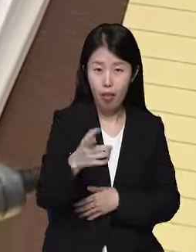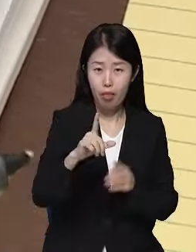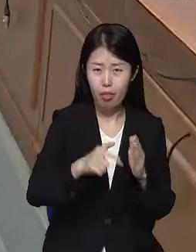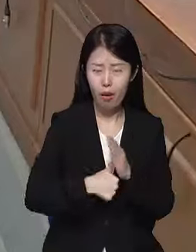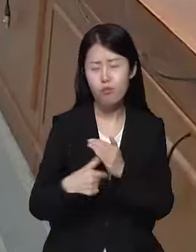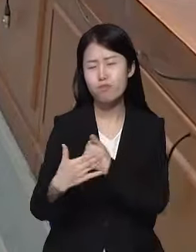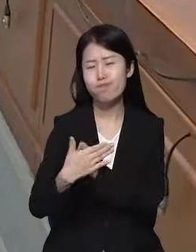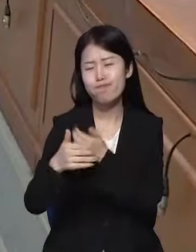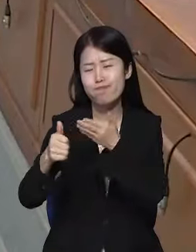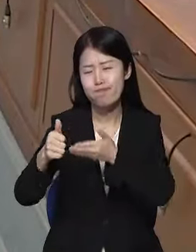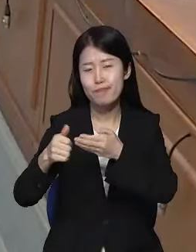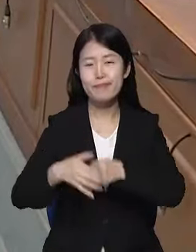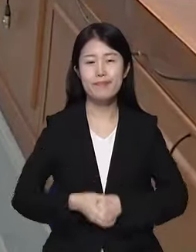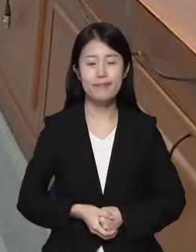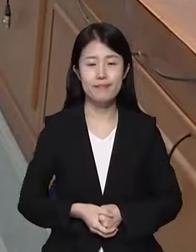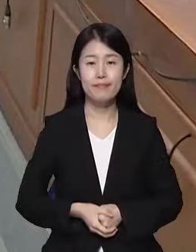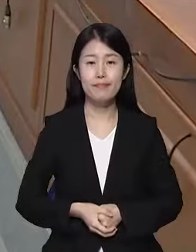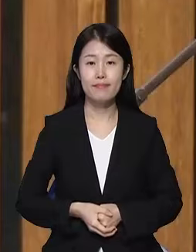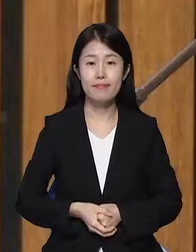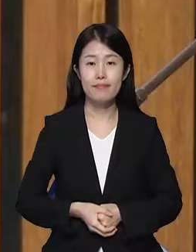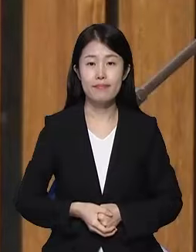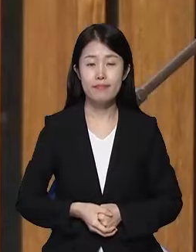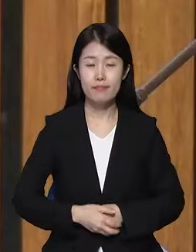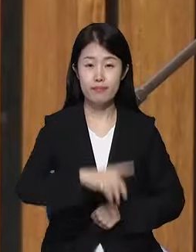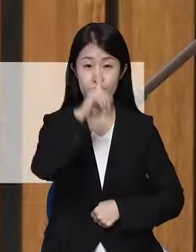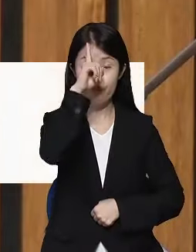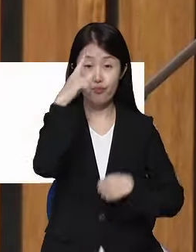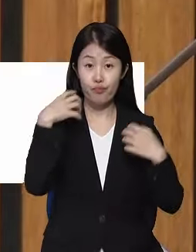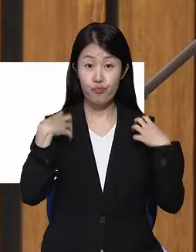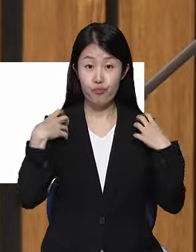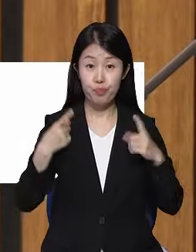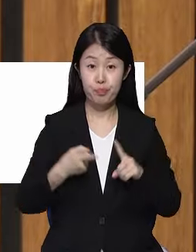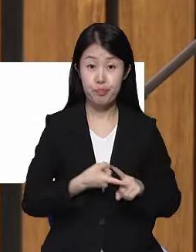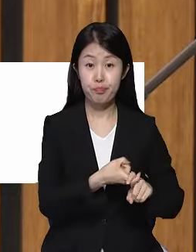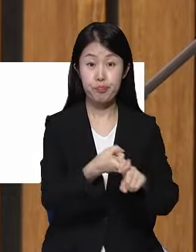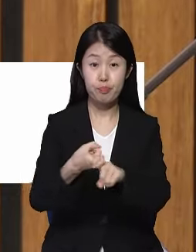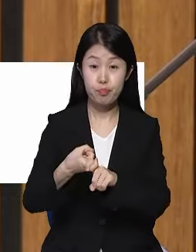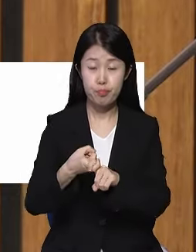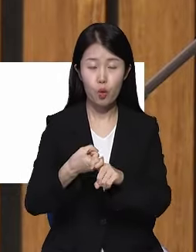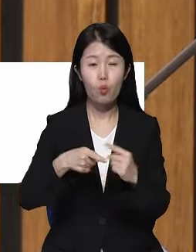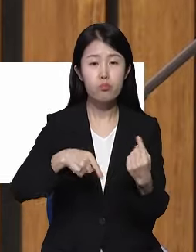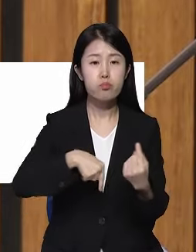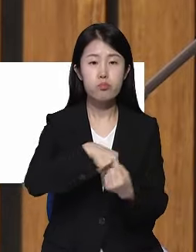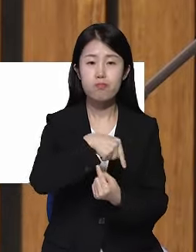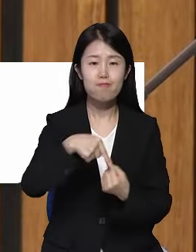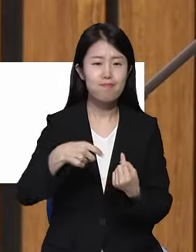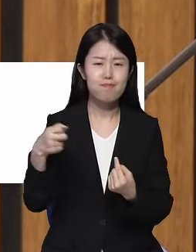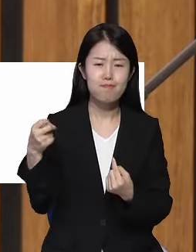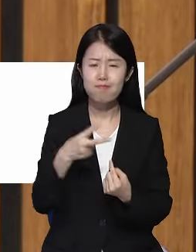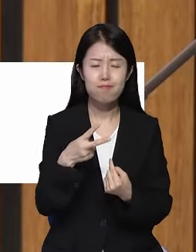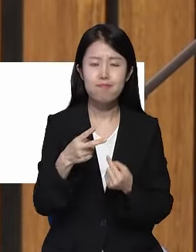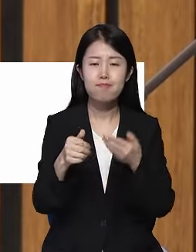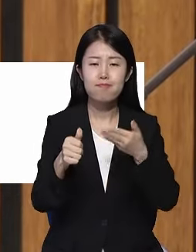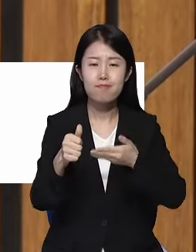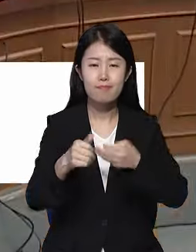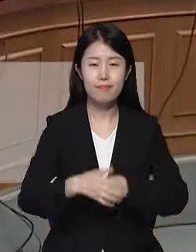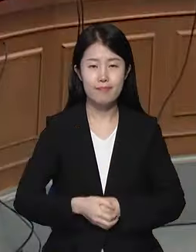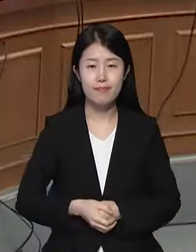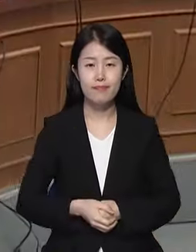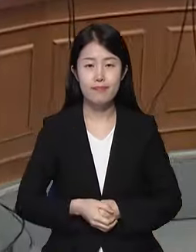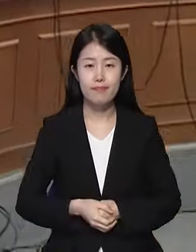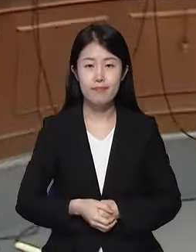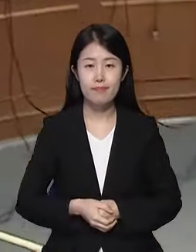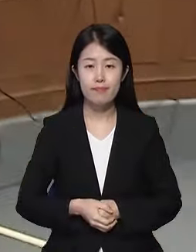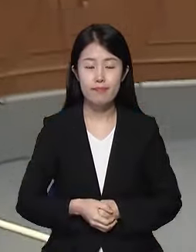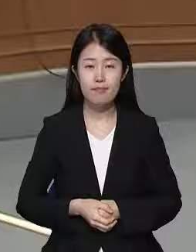더해달라고 강조했습니다. 범정부 협의체 운영을 재개해달라는 부탁 말씀드립니다.